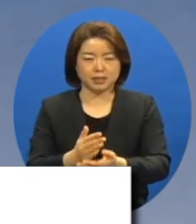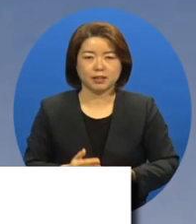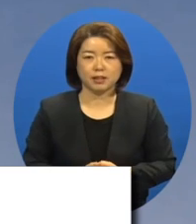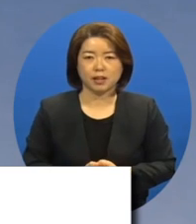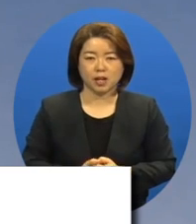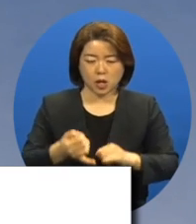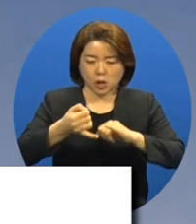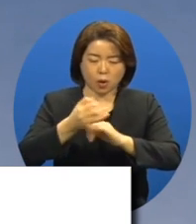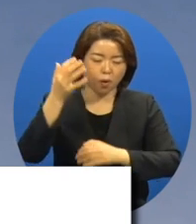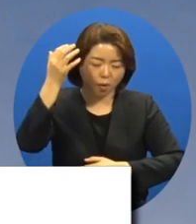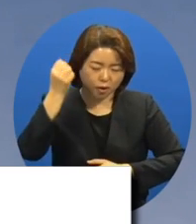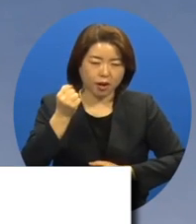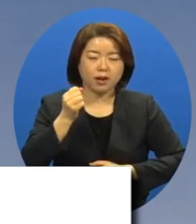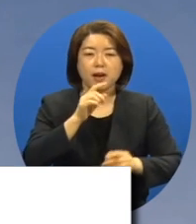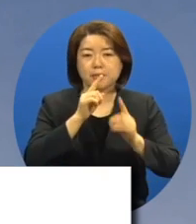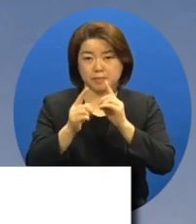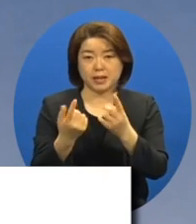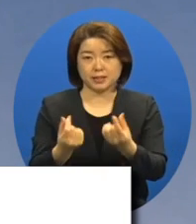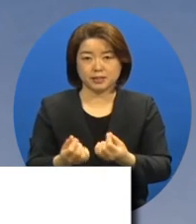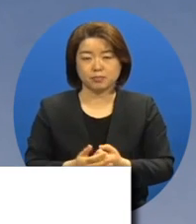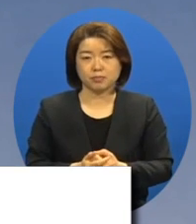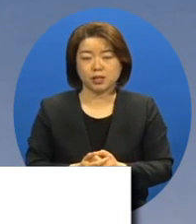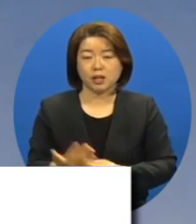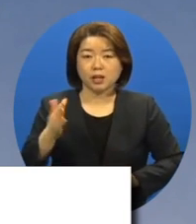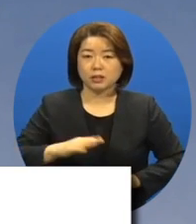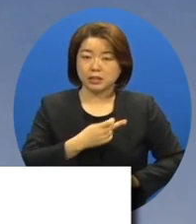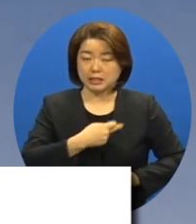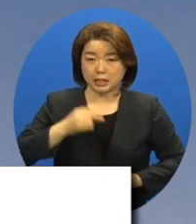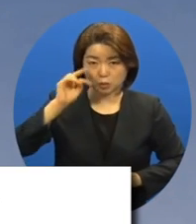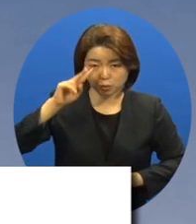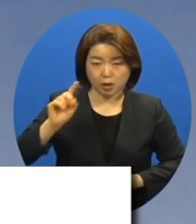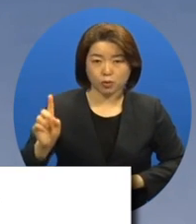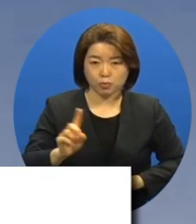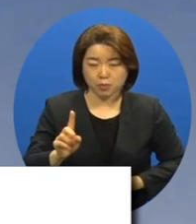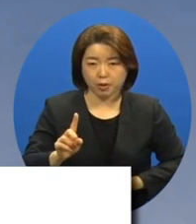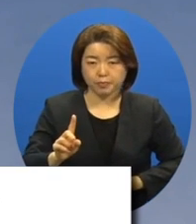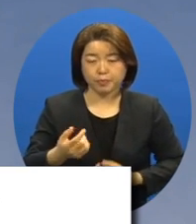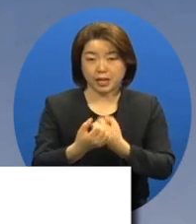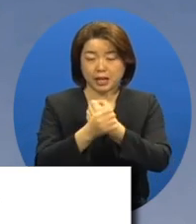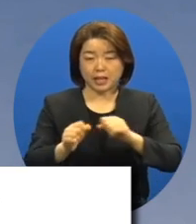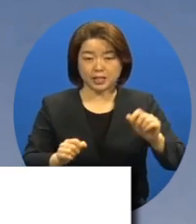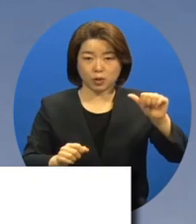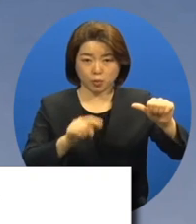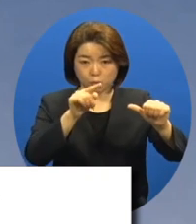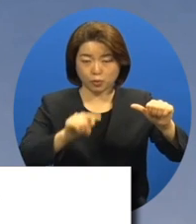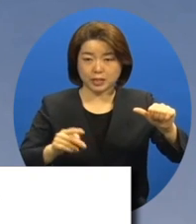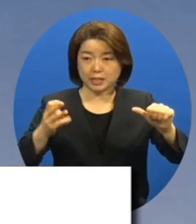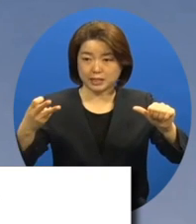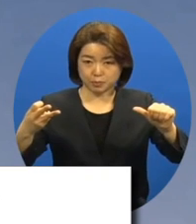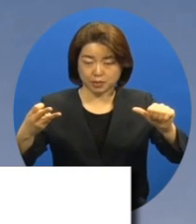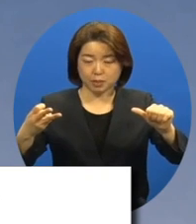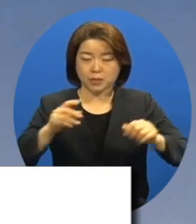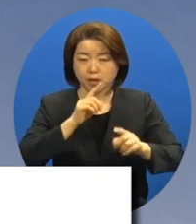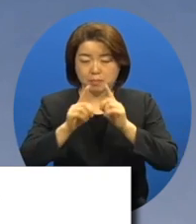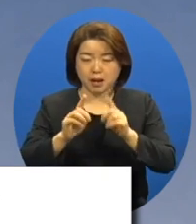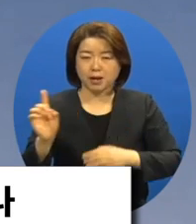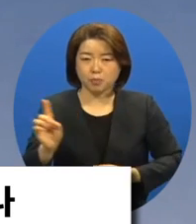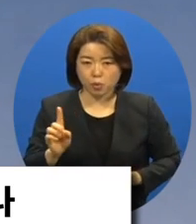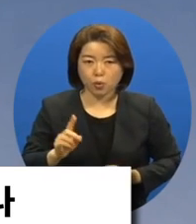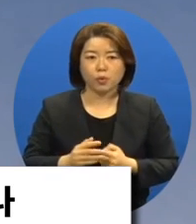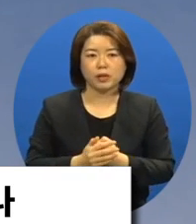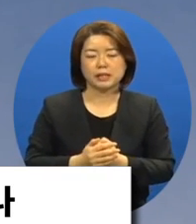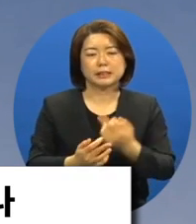명심해야 될 말씀입니다 그러나 사도 바울은 갈라디아서 5장 13절에 가서는 이렇게 말씀합니다